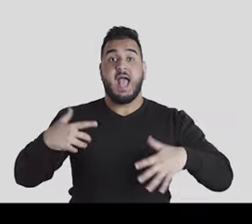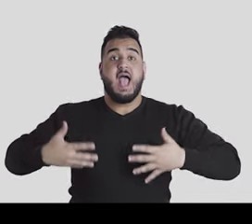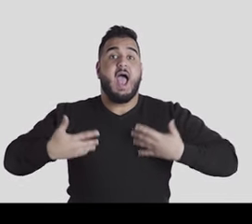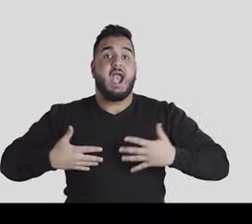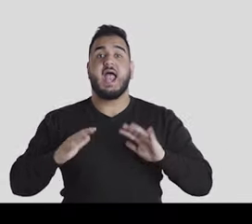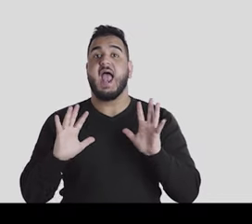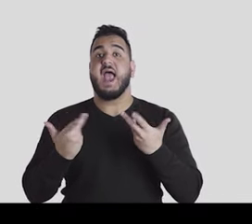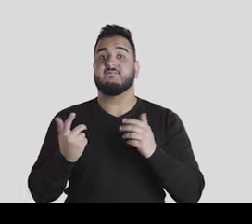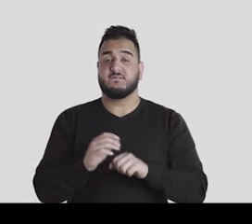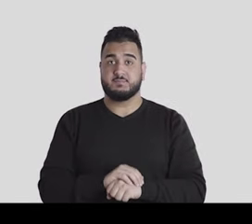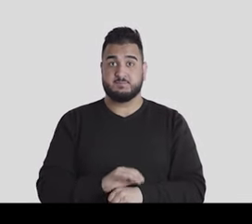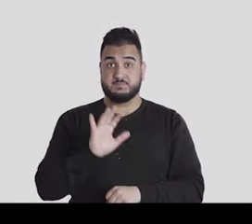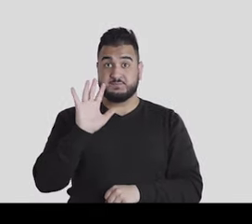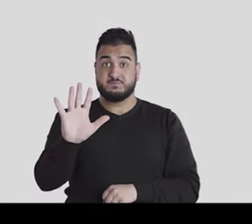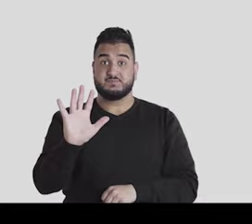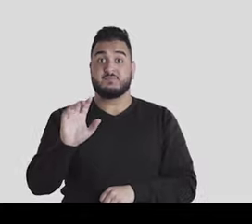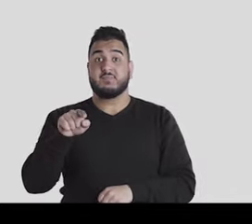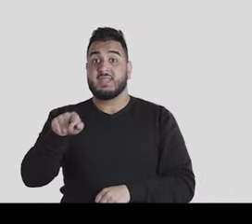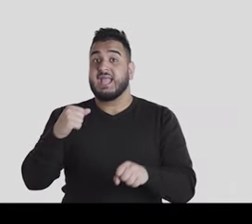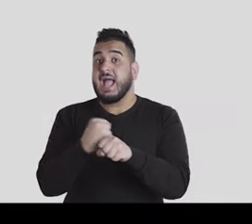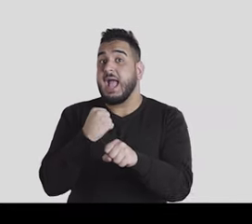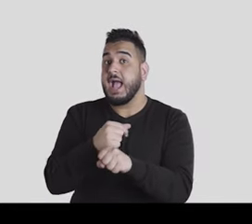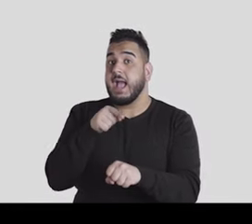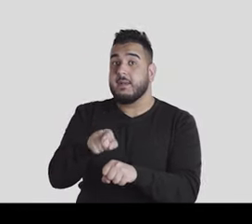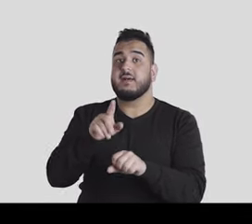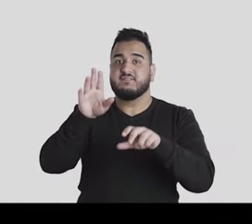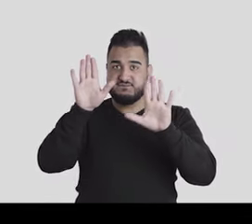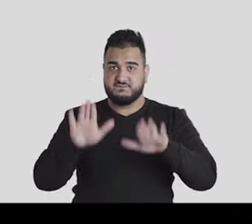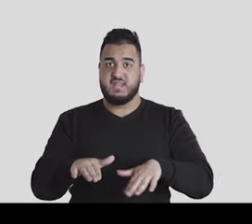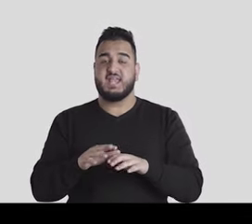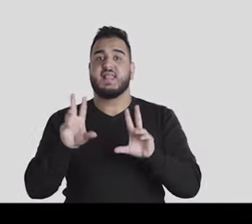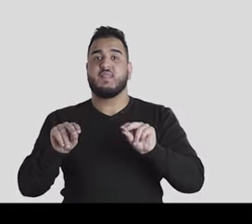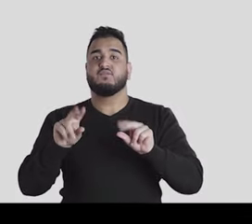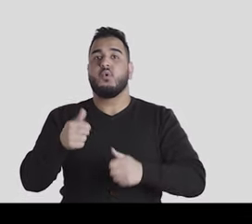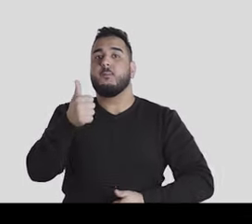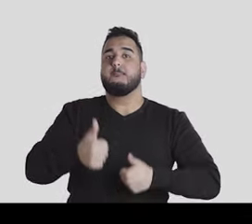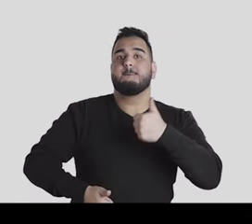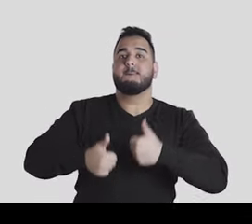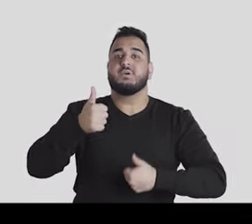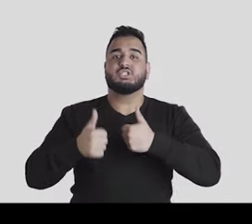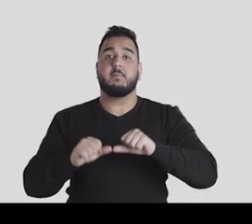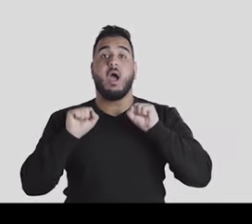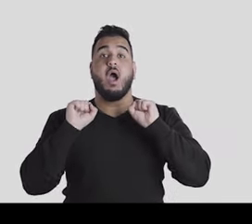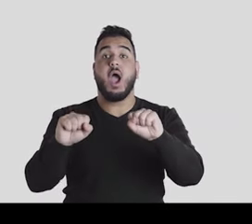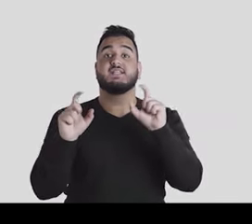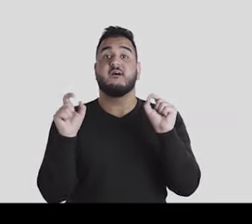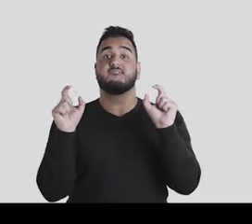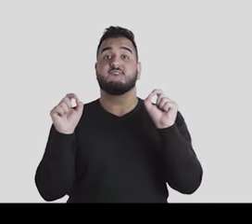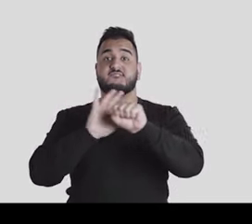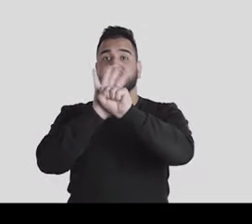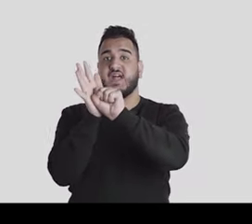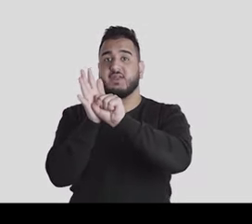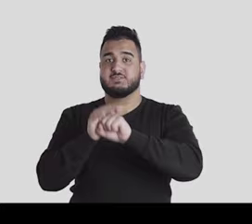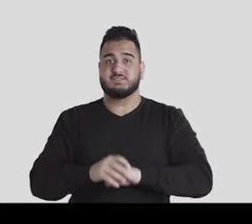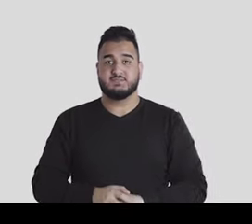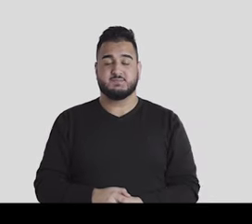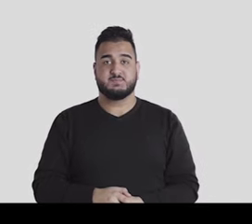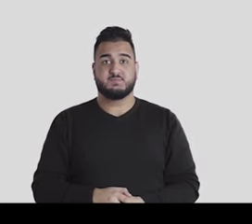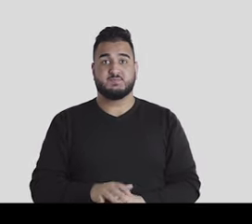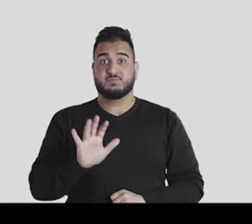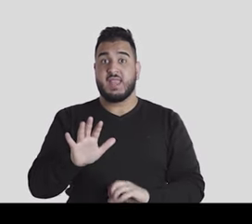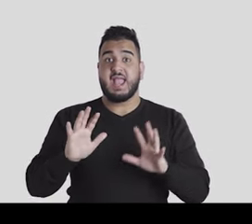يتكون هذا النشاط من اختبار قصير يتعلق بفيروس كورونا ومعرفة النظافة، وهو عبارة عن